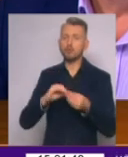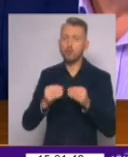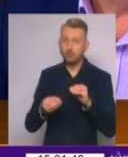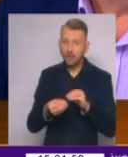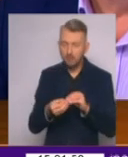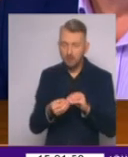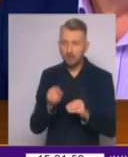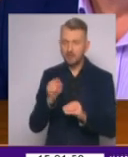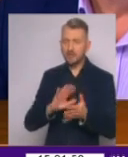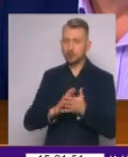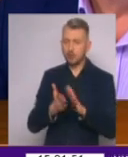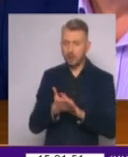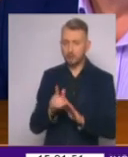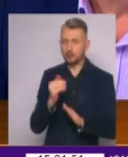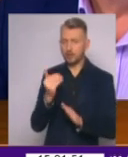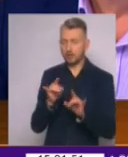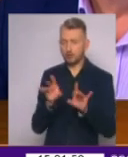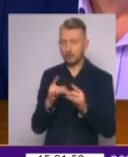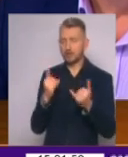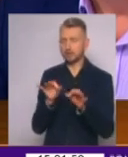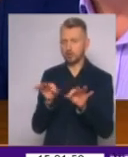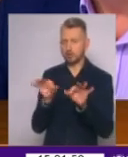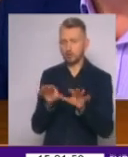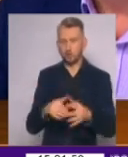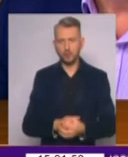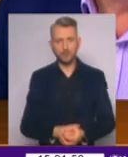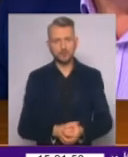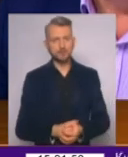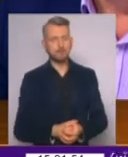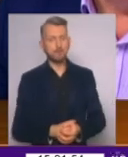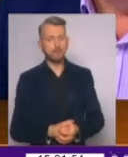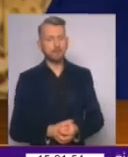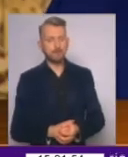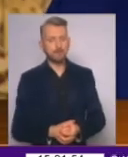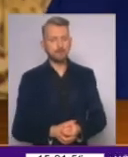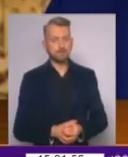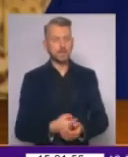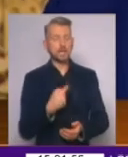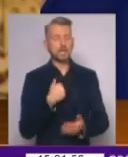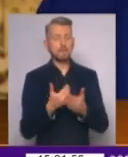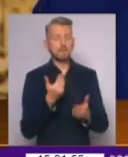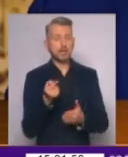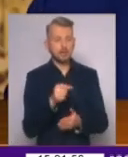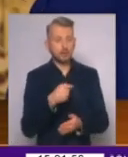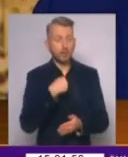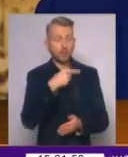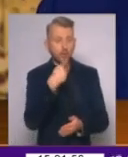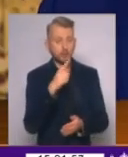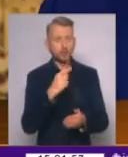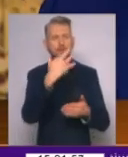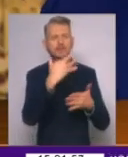саме ось в цій ситуації, яку ви розказали? Зараз прокоментуємо. Прошу. Ну, я щойно перед тим це і говорив, що